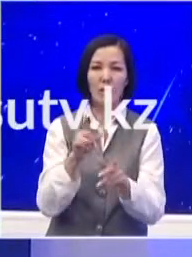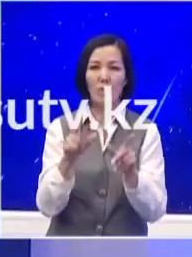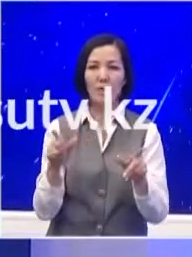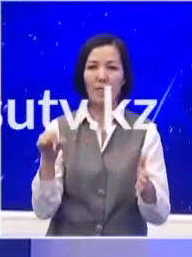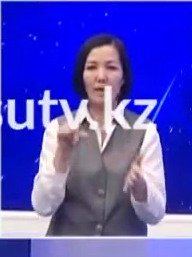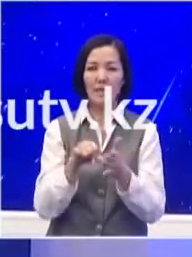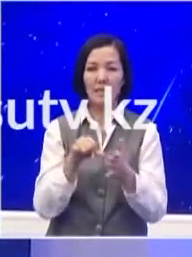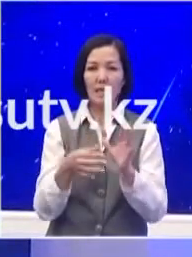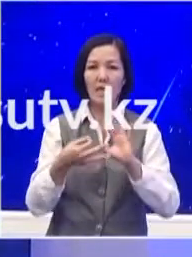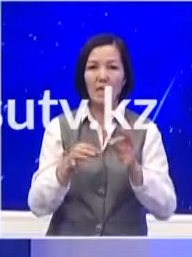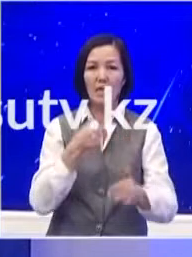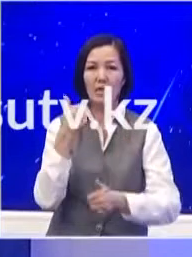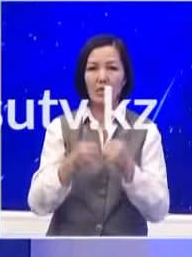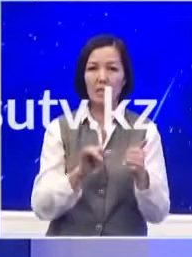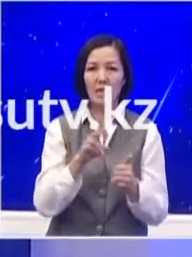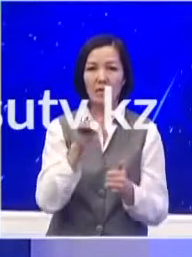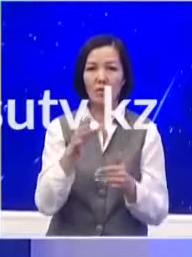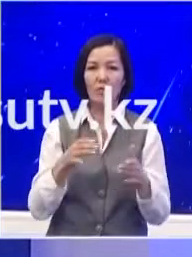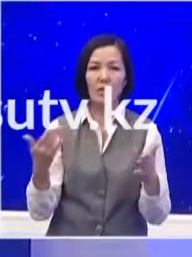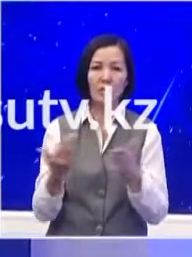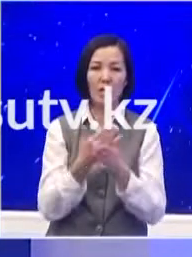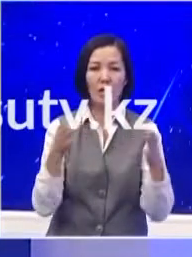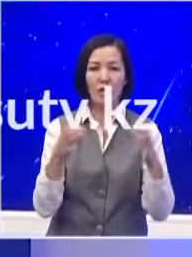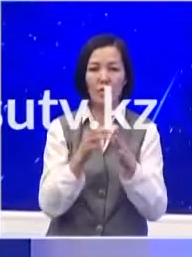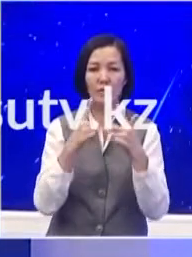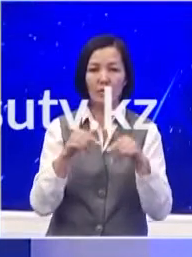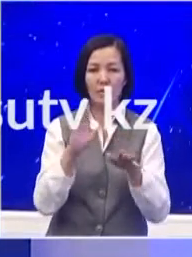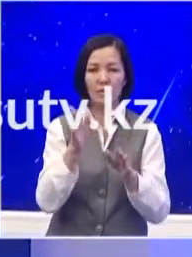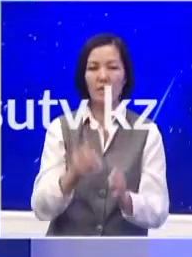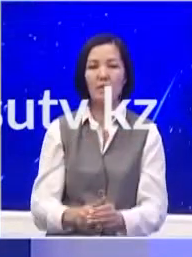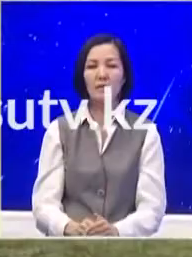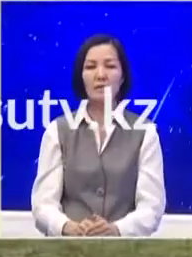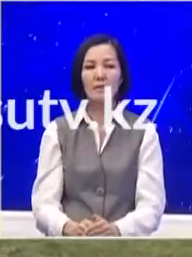қатысты. Нақ осы жарыста Ақсу ауданының жаңа құрама командасы жасақталды.